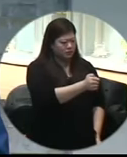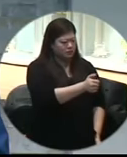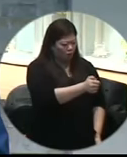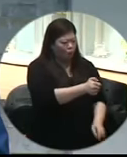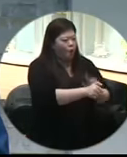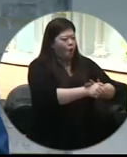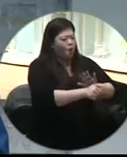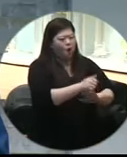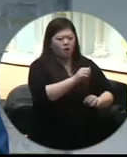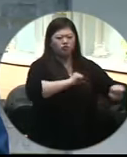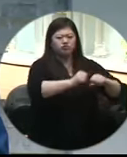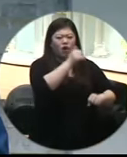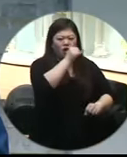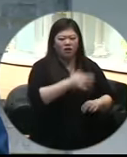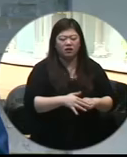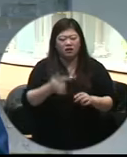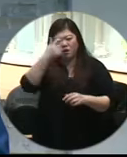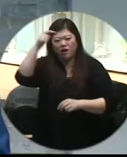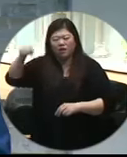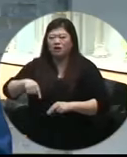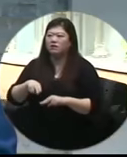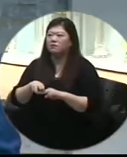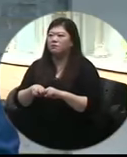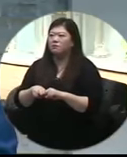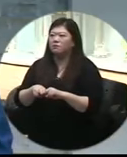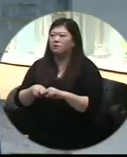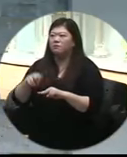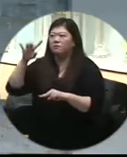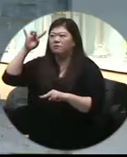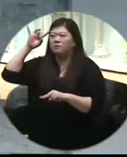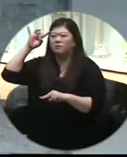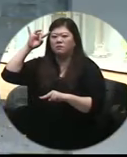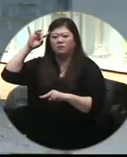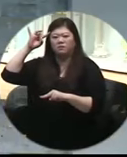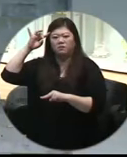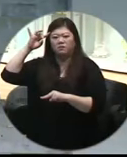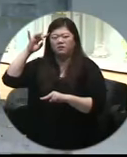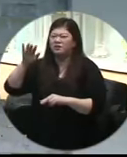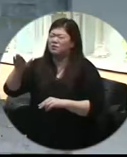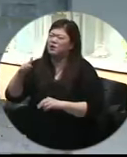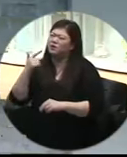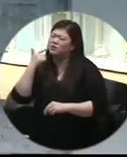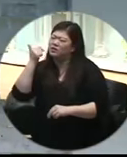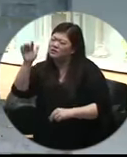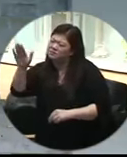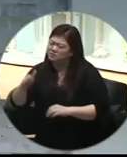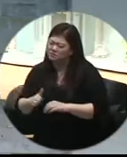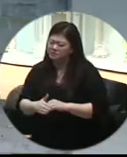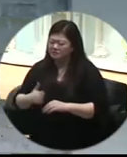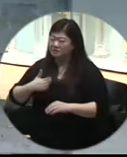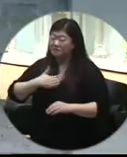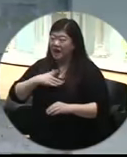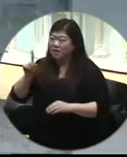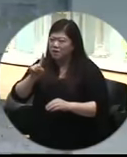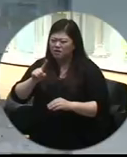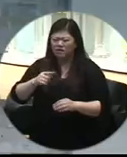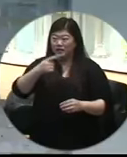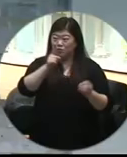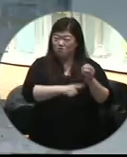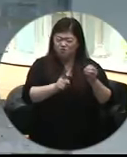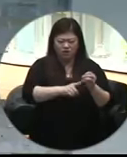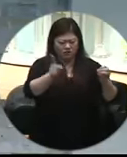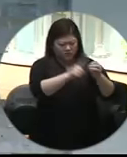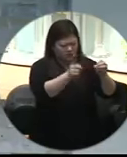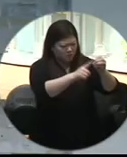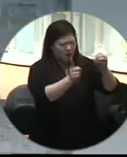그래서 목사님 물었어요. 목사님, 내가 이거 뭔가 보여야 기도가 되는데 교회 오니까 아무것도 안 보여.